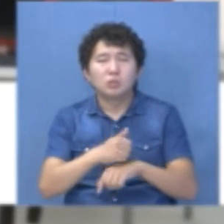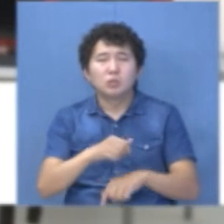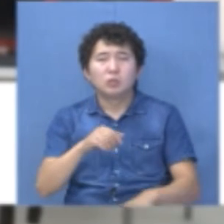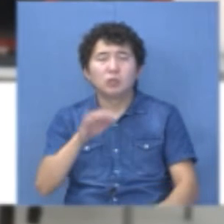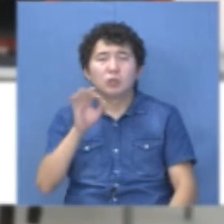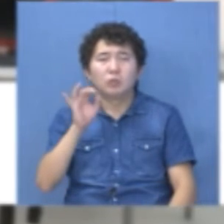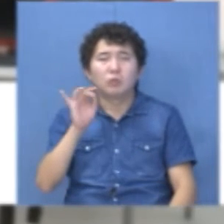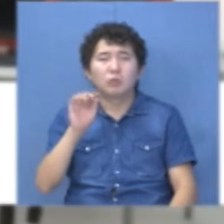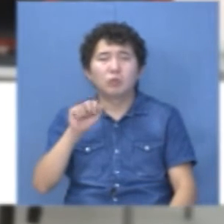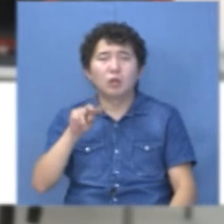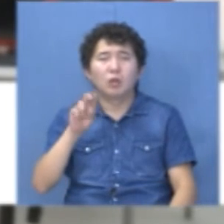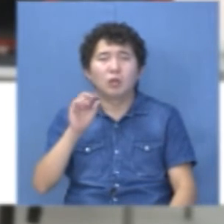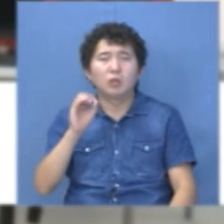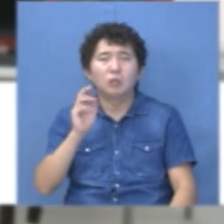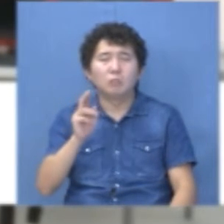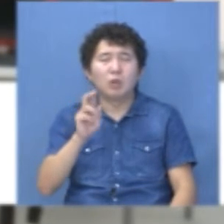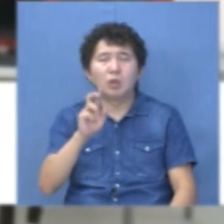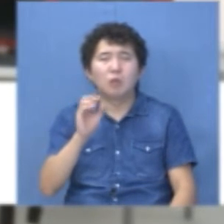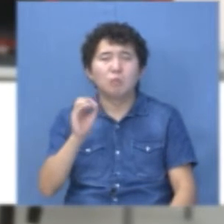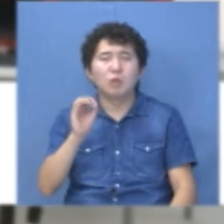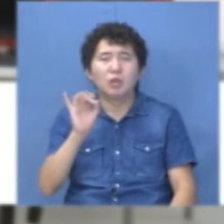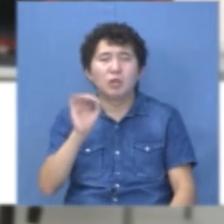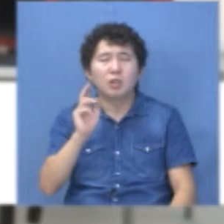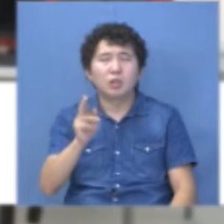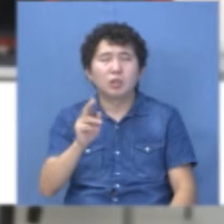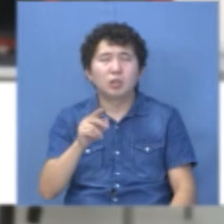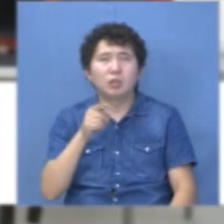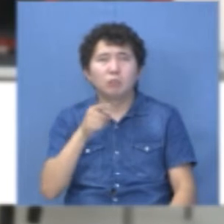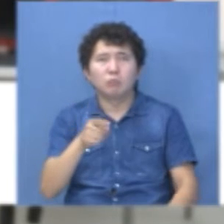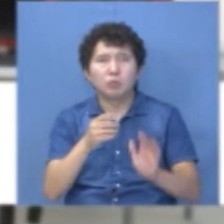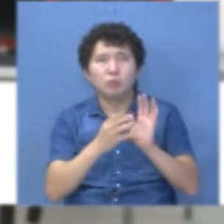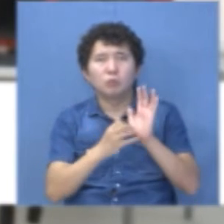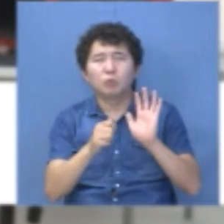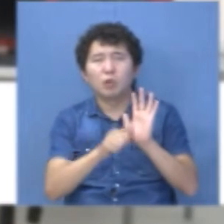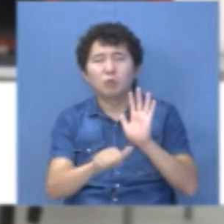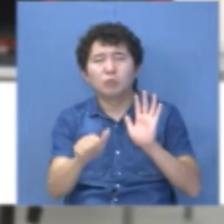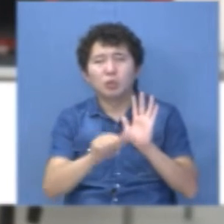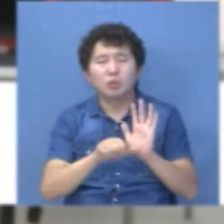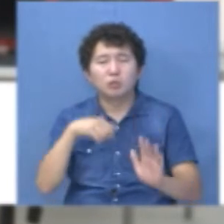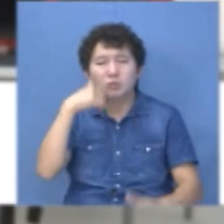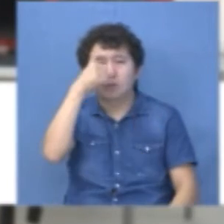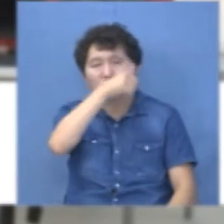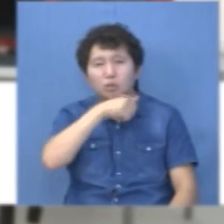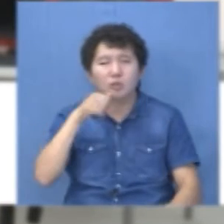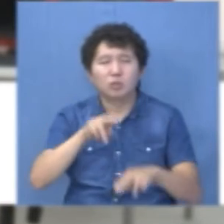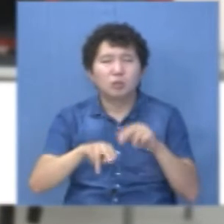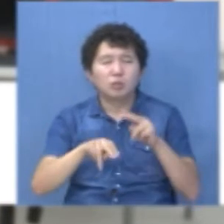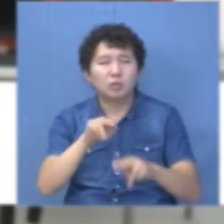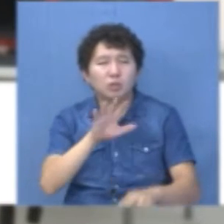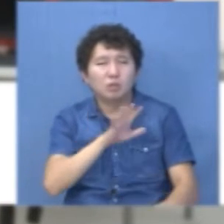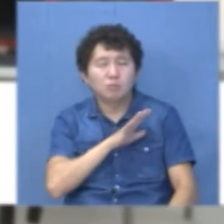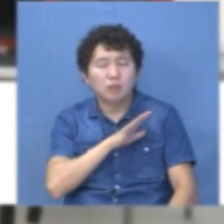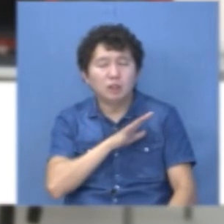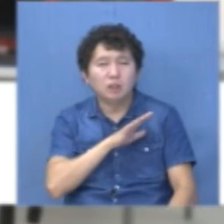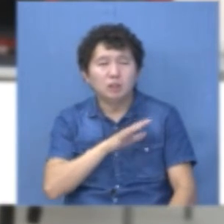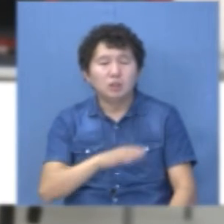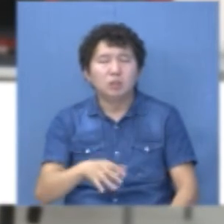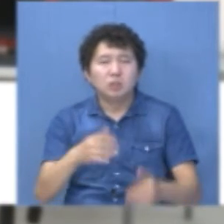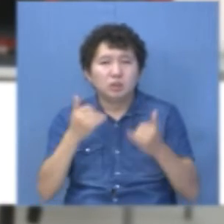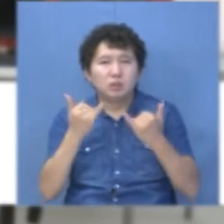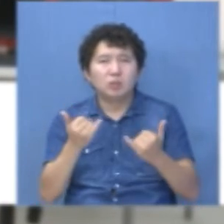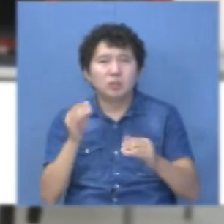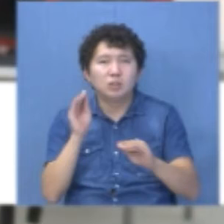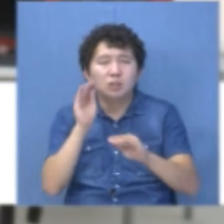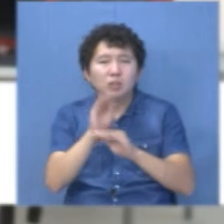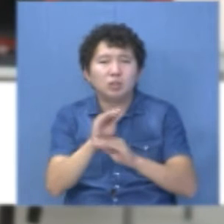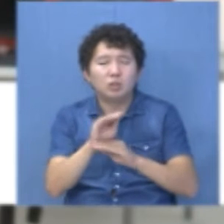Берікұлы. Бұл мектеп негізі 1966 жылы салынған, 2016 жылы толық реконструкция ремонттан өткен, қазір қосымша